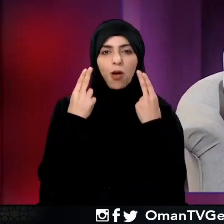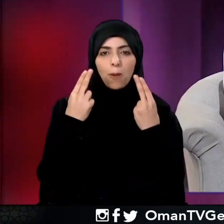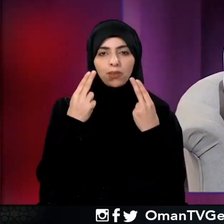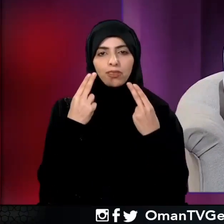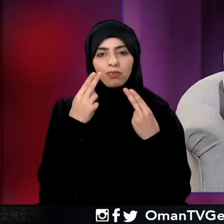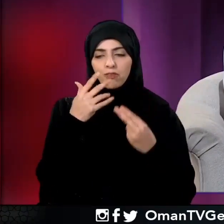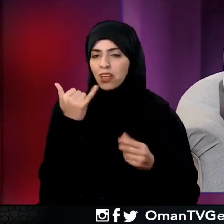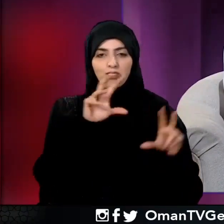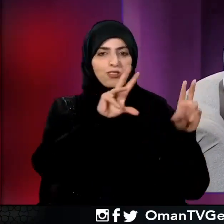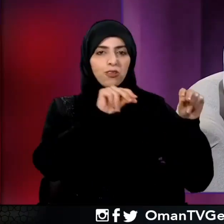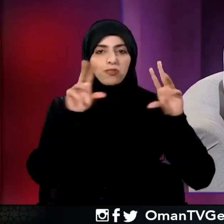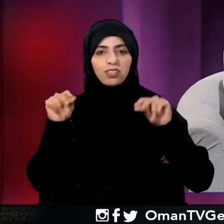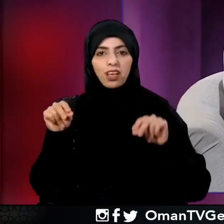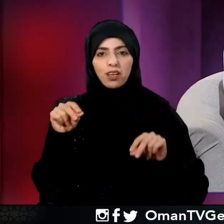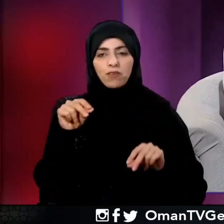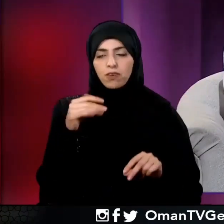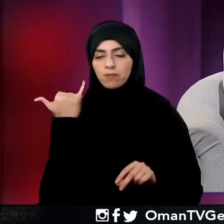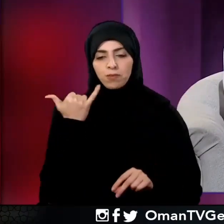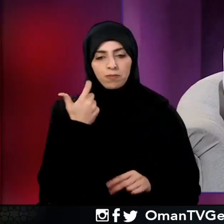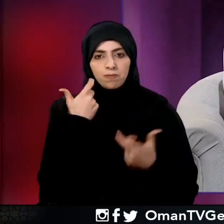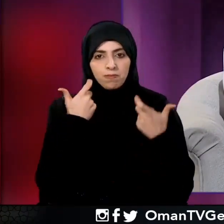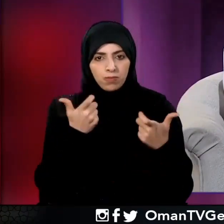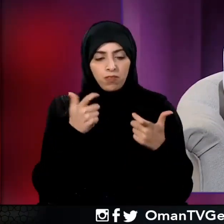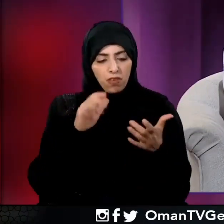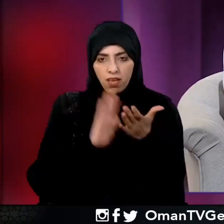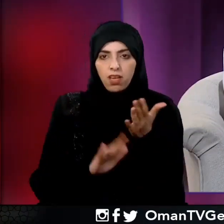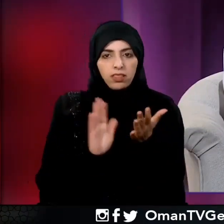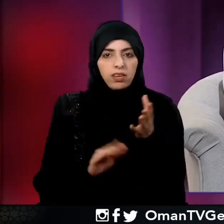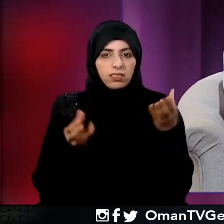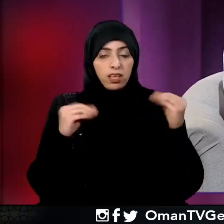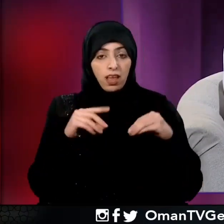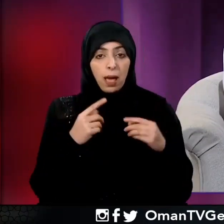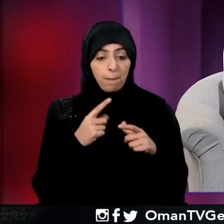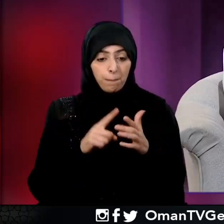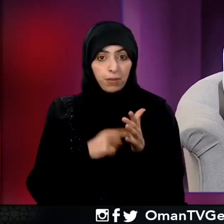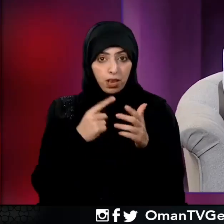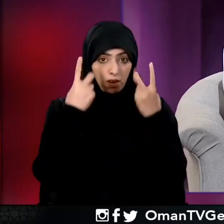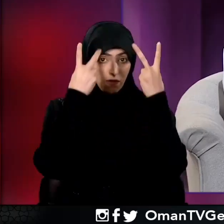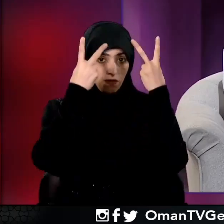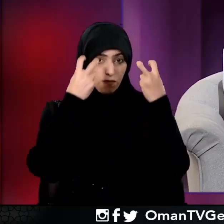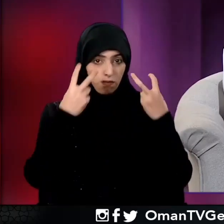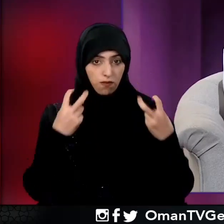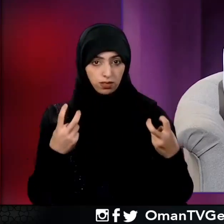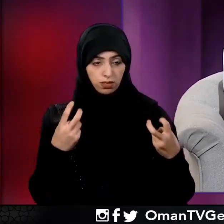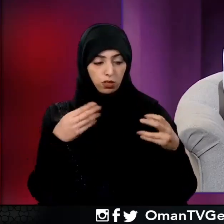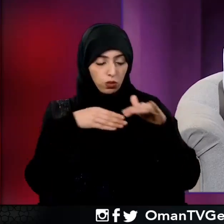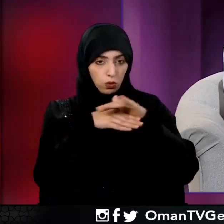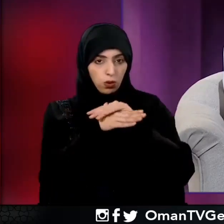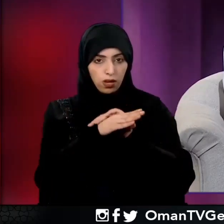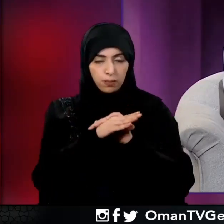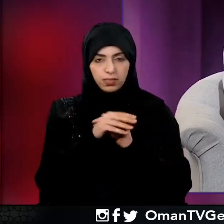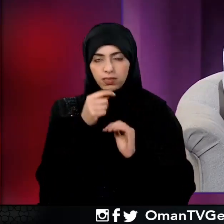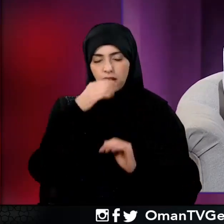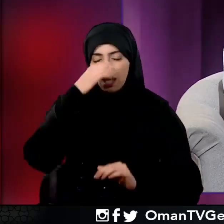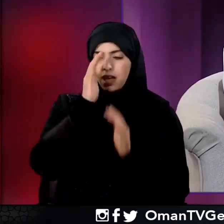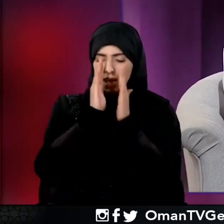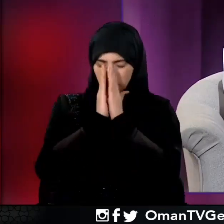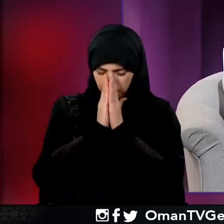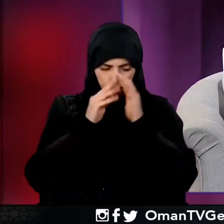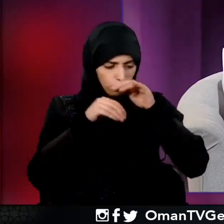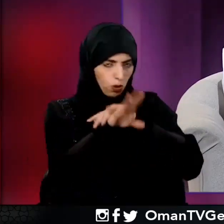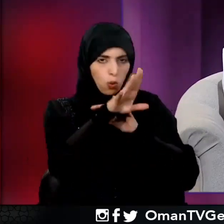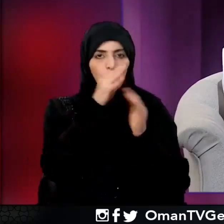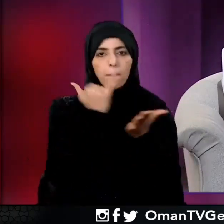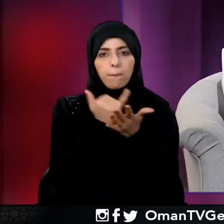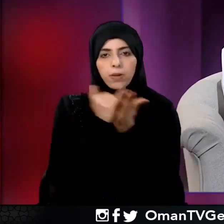والفم أيضا. نعم. فهذا أثناء الفحص بسبب انتقال الفيروس عن طريق الرذاذ، أثناء الفحص هناك